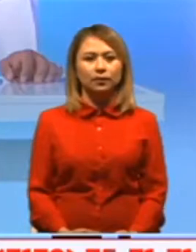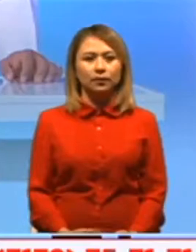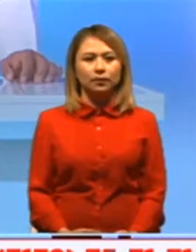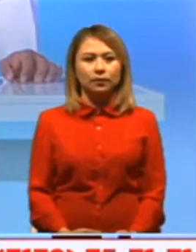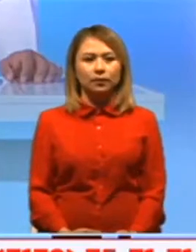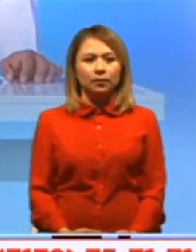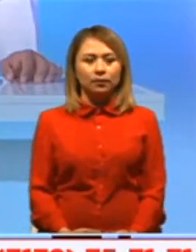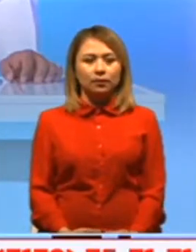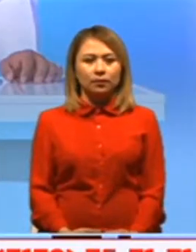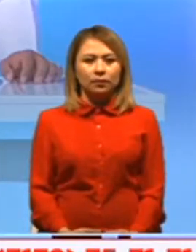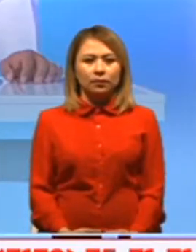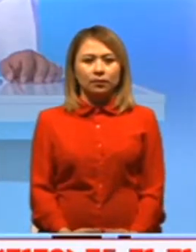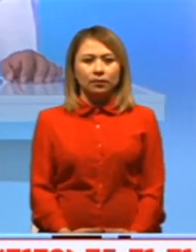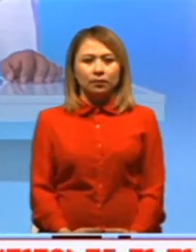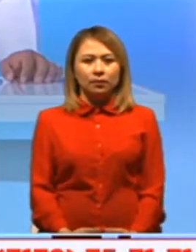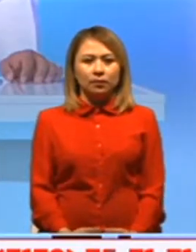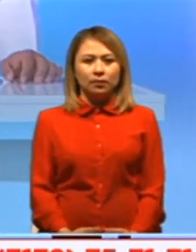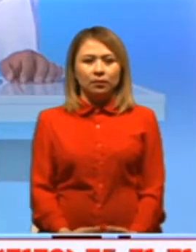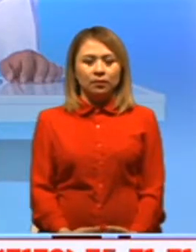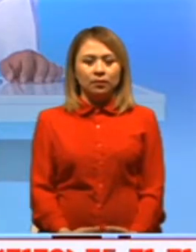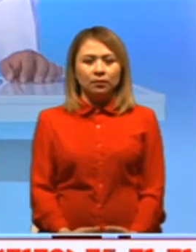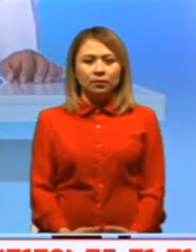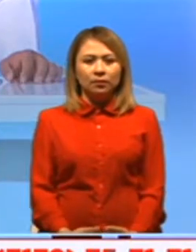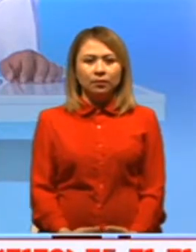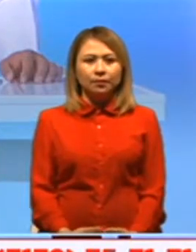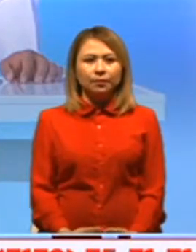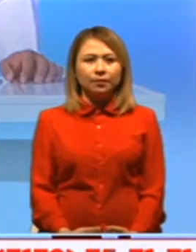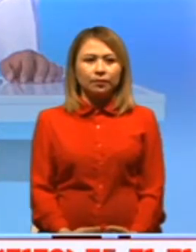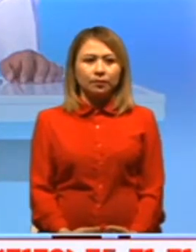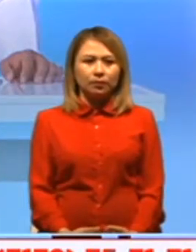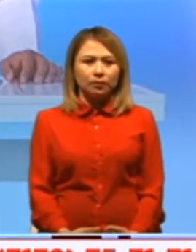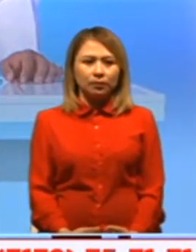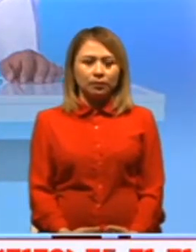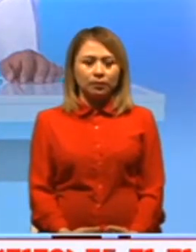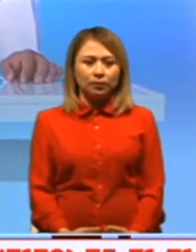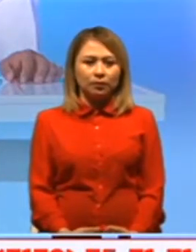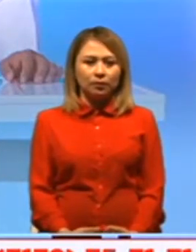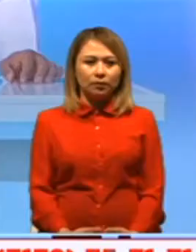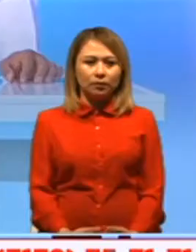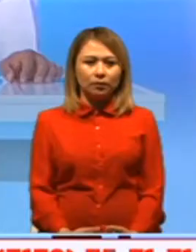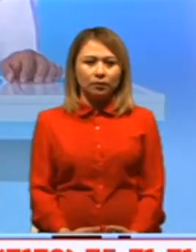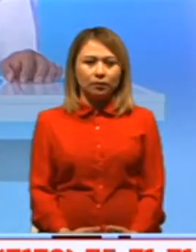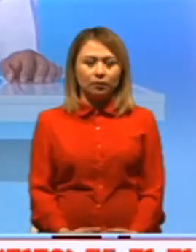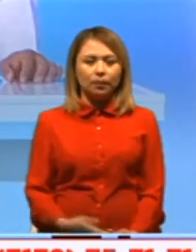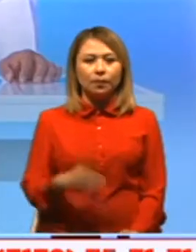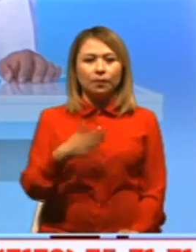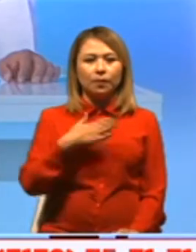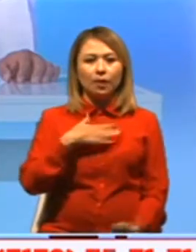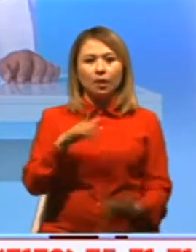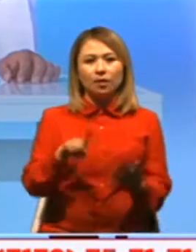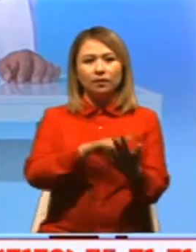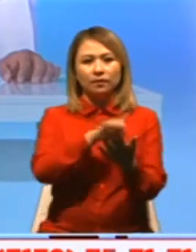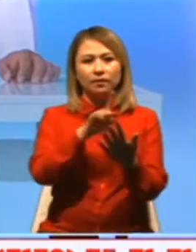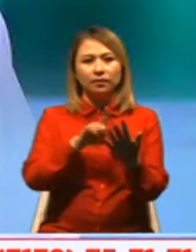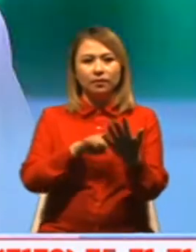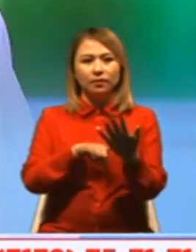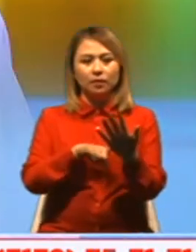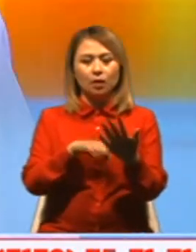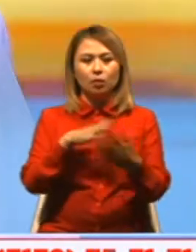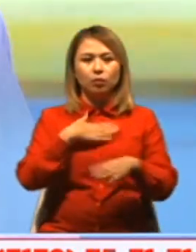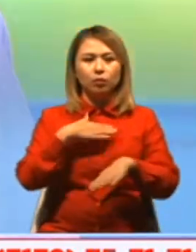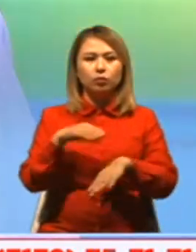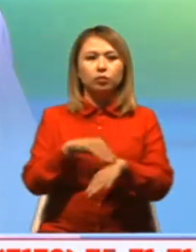Алло. Саламатсыз. Сәлеметсіз, айта қойыңыз сұрағыңызды. Мен сұрағым бар еді, мен